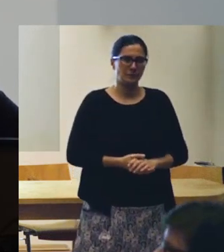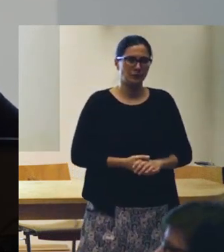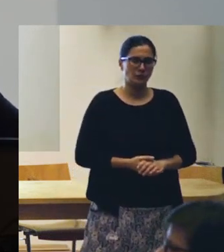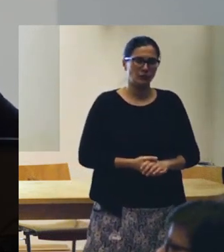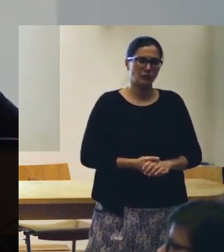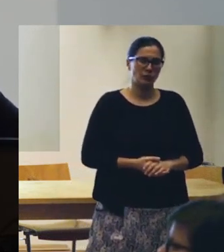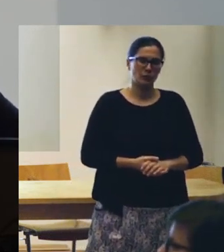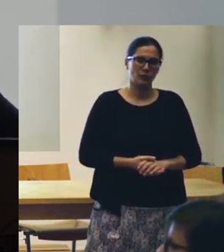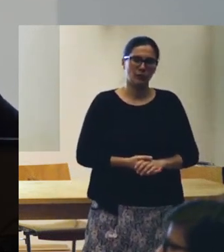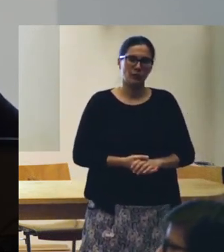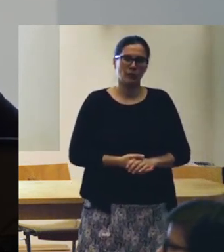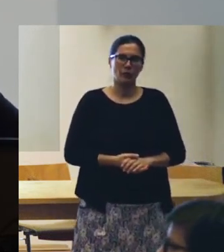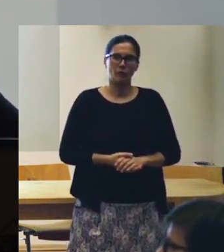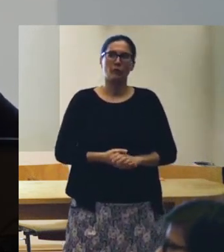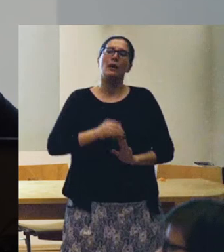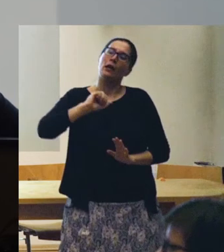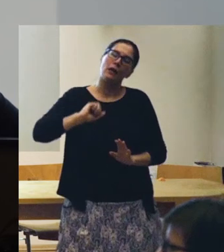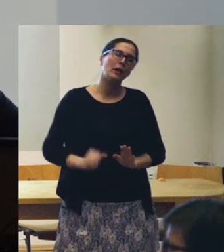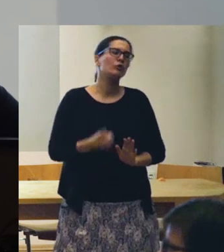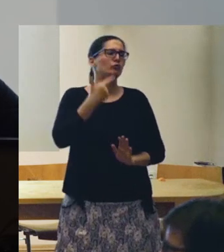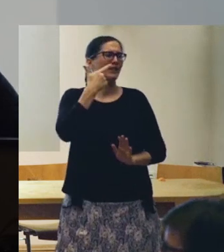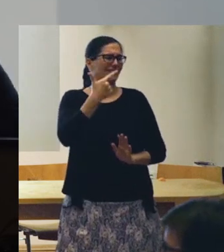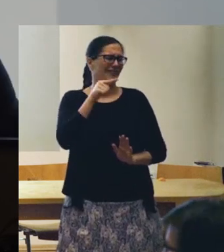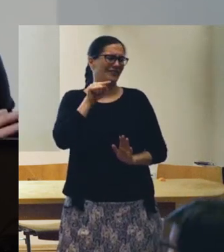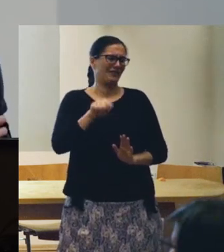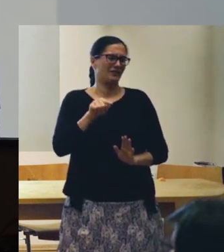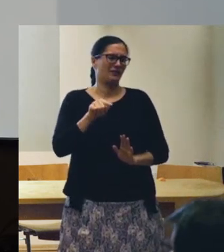Takový dvě koncepce, které jsou pro mě zajímavé,